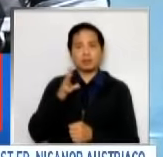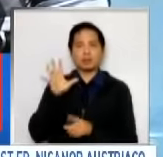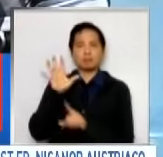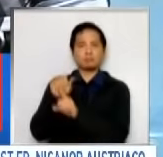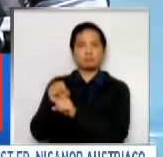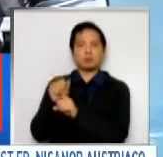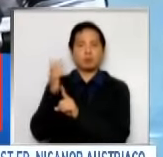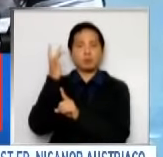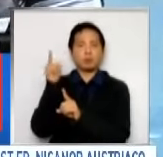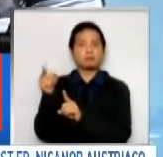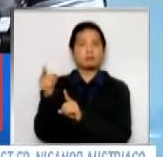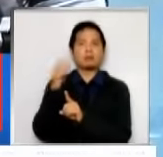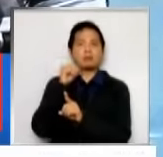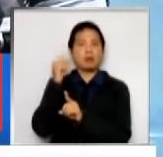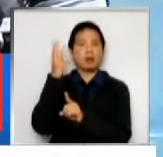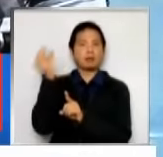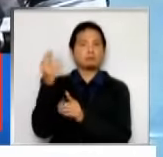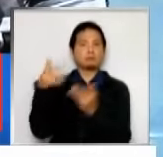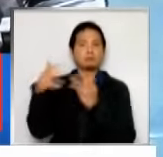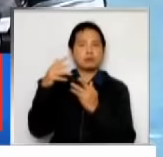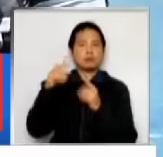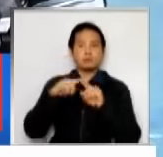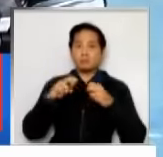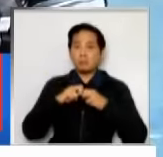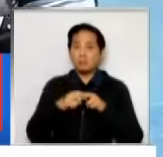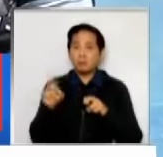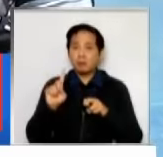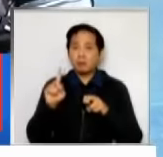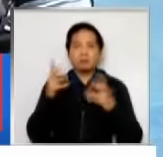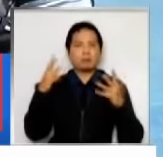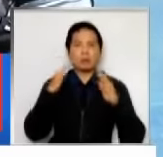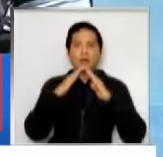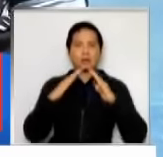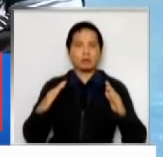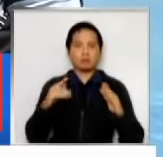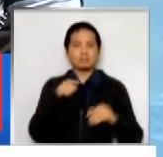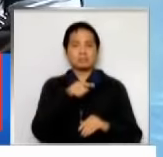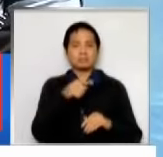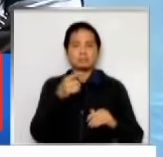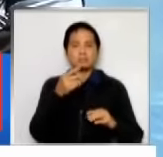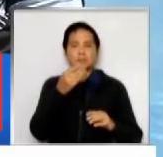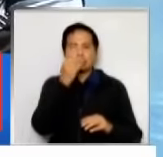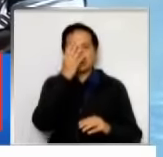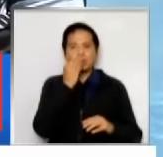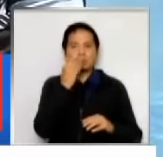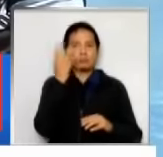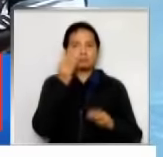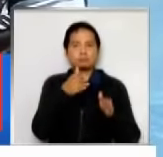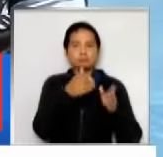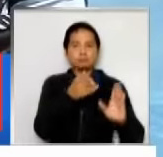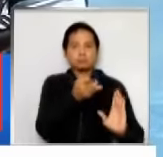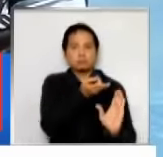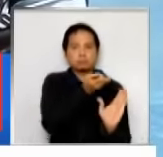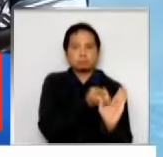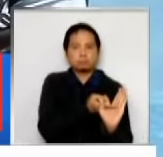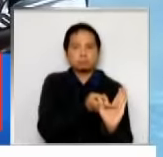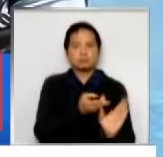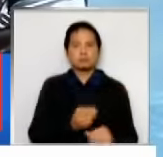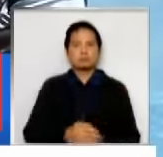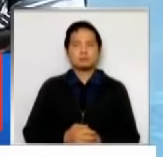wala naman daw siyang bahay at sa bangketa lang natutulog. Pinaliwanag mo yun? Oo. Oh. Ano